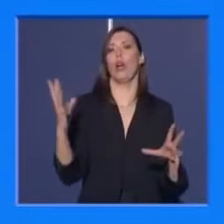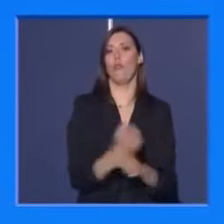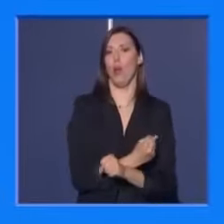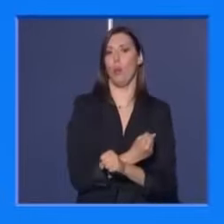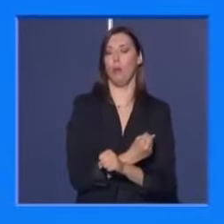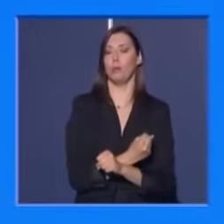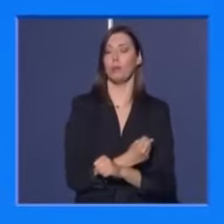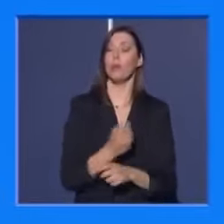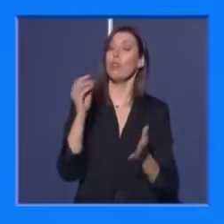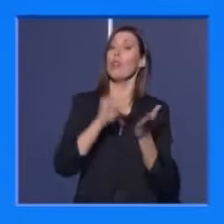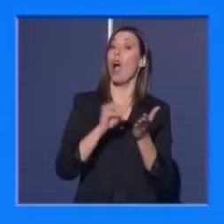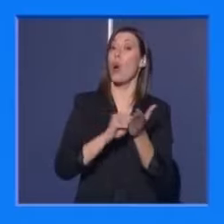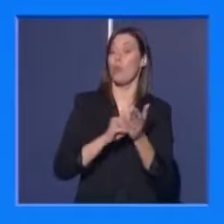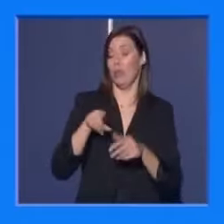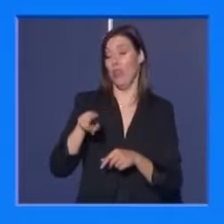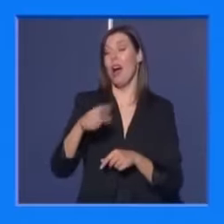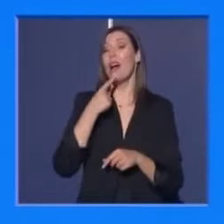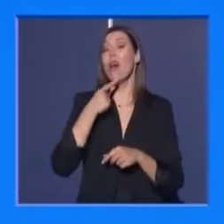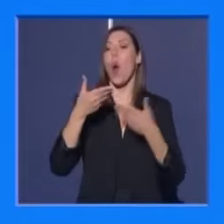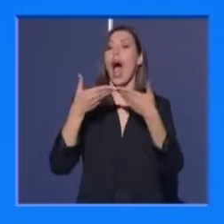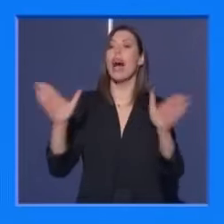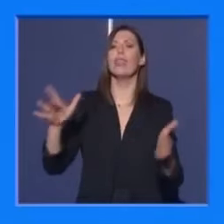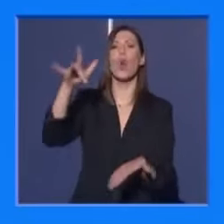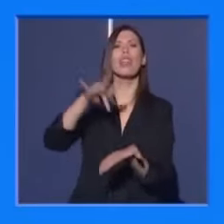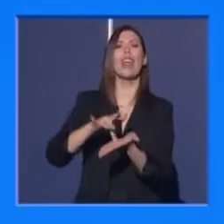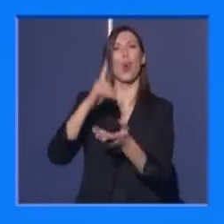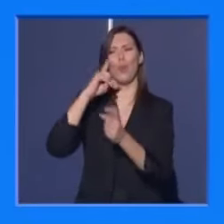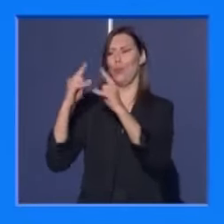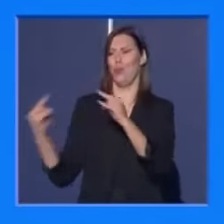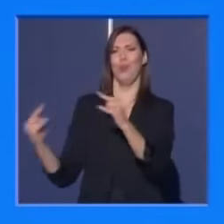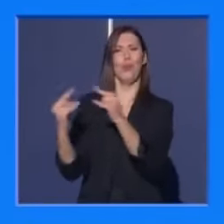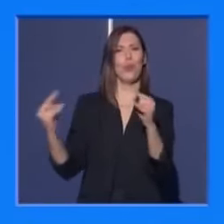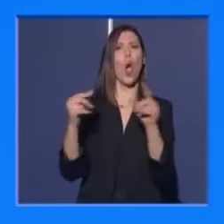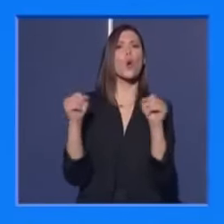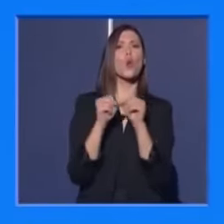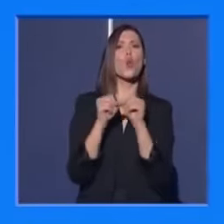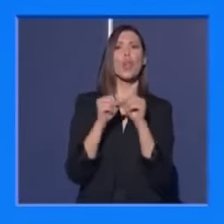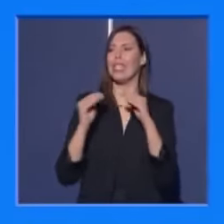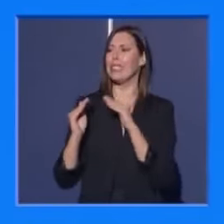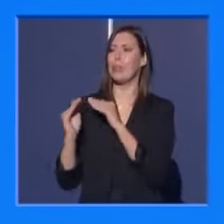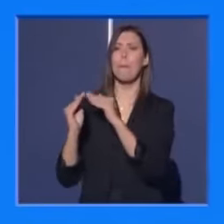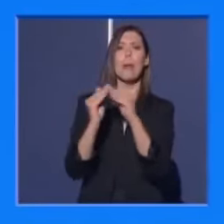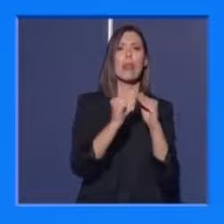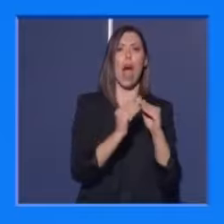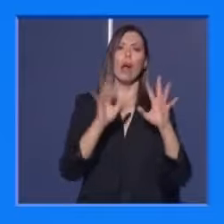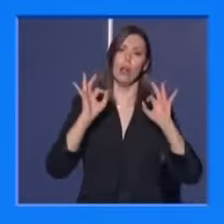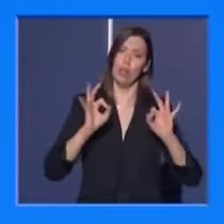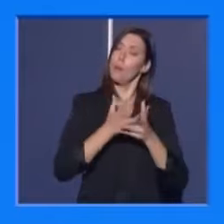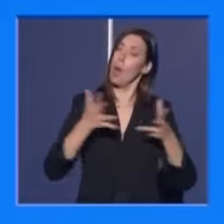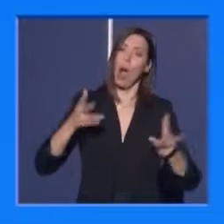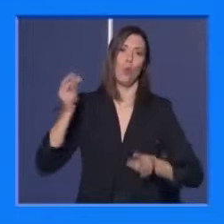κέντρα. Ανοιχτά κέντρα δίπλα σε κατοικημένες περιοχές, για τα οποία αντιδρούν οι τοπικές